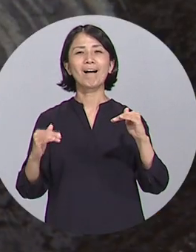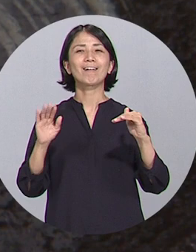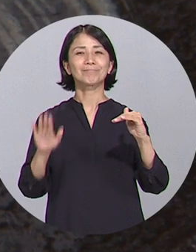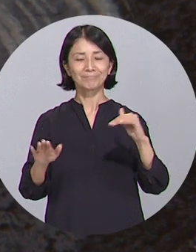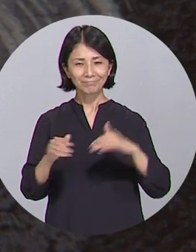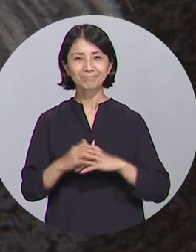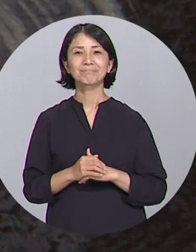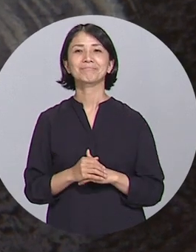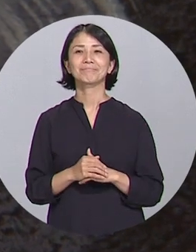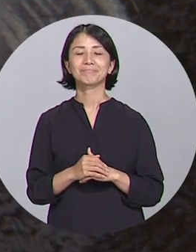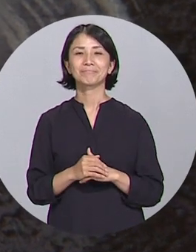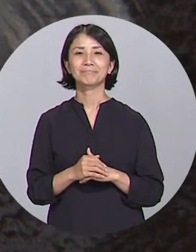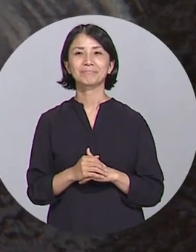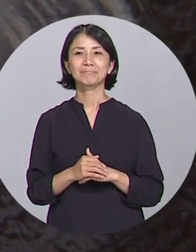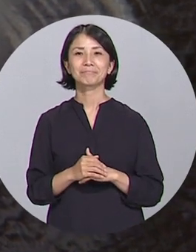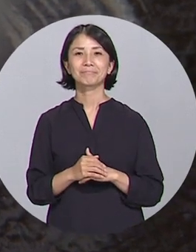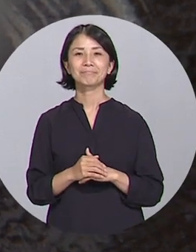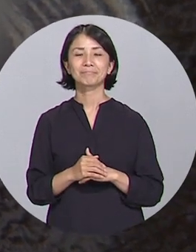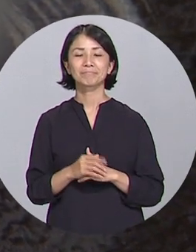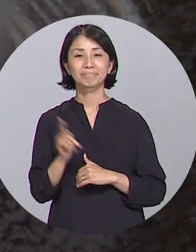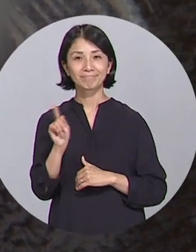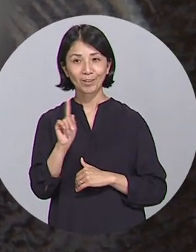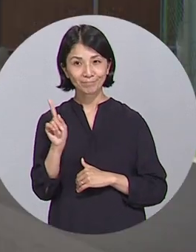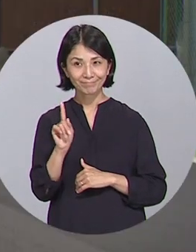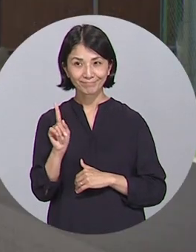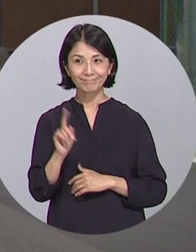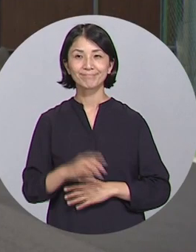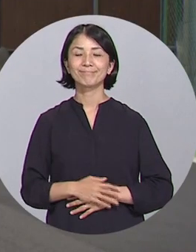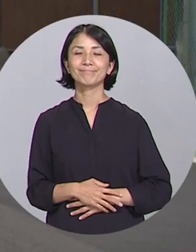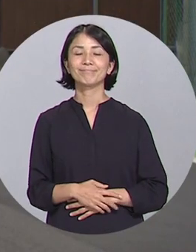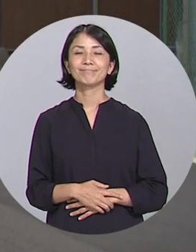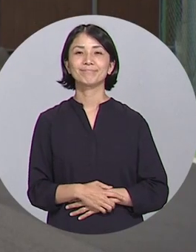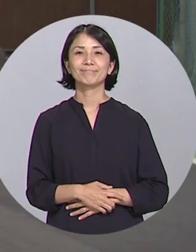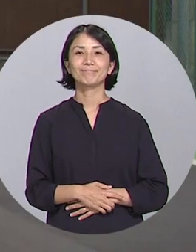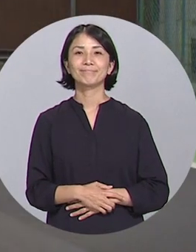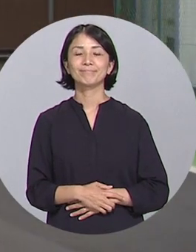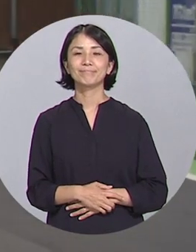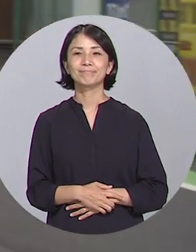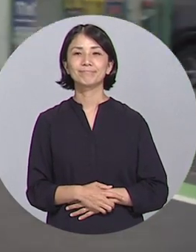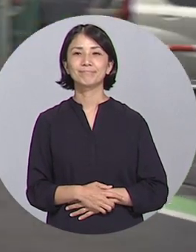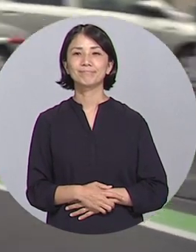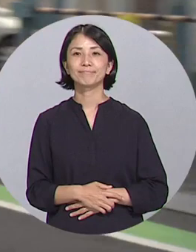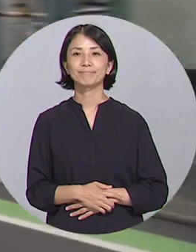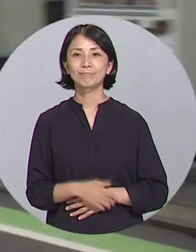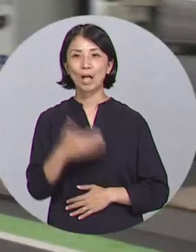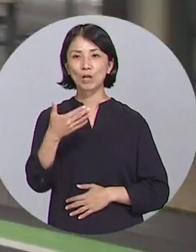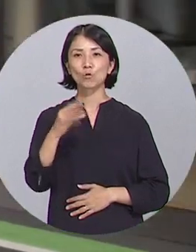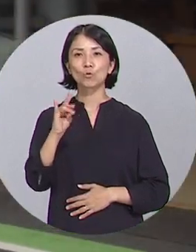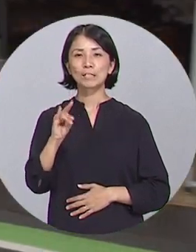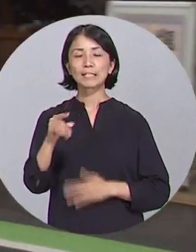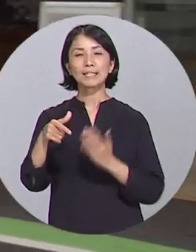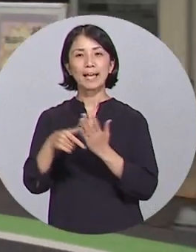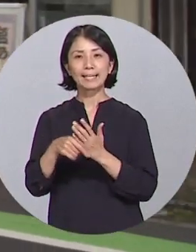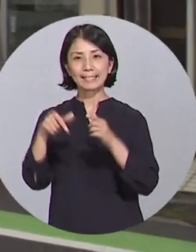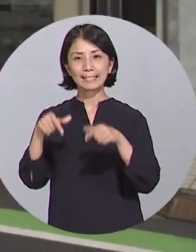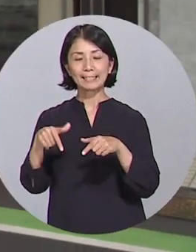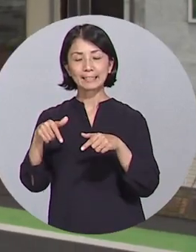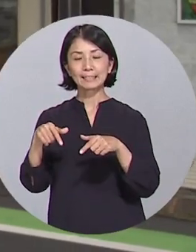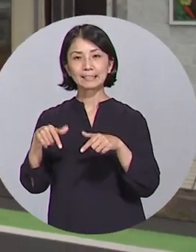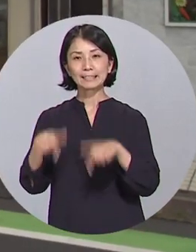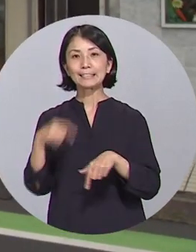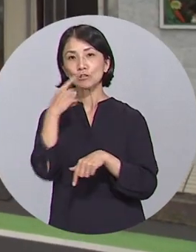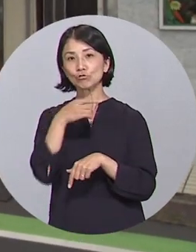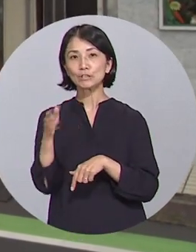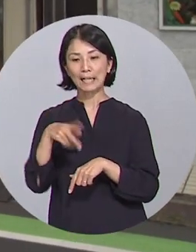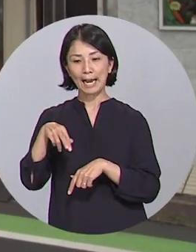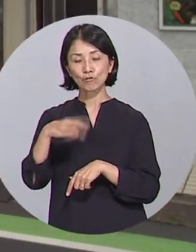に。果たして塩あんびんとは？やってきたのは久喜駅西口から歩いて3分の場所